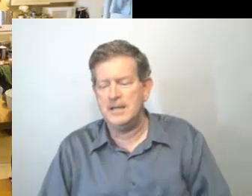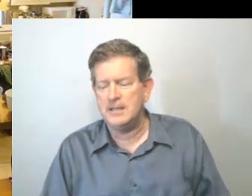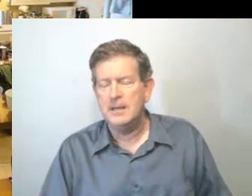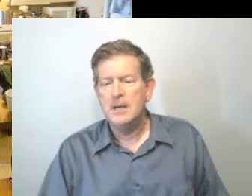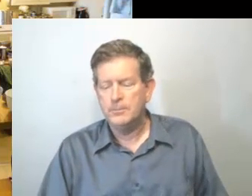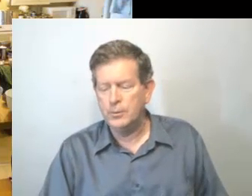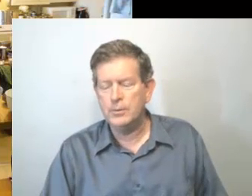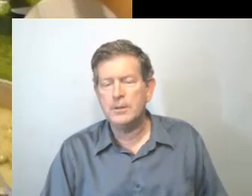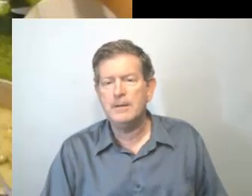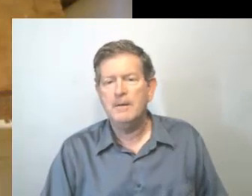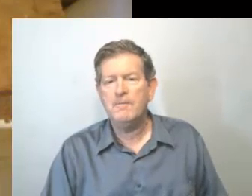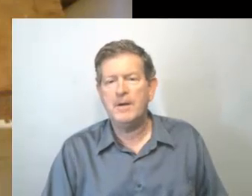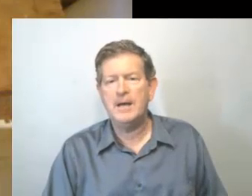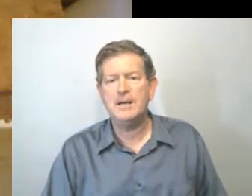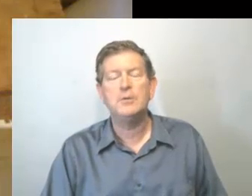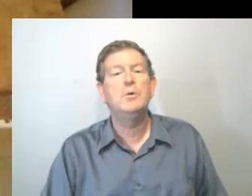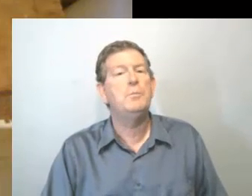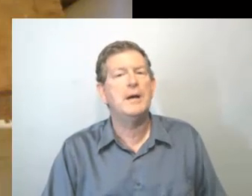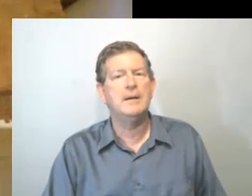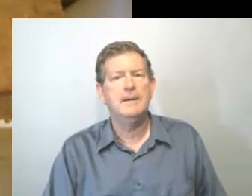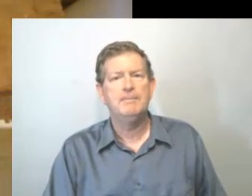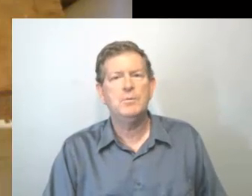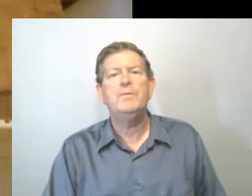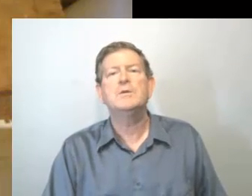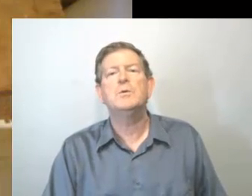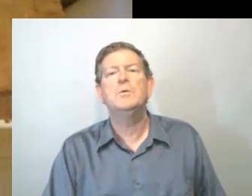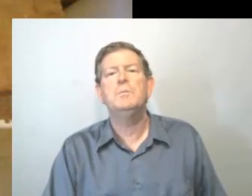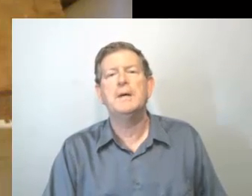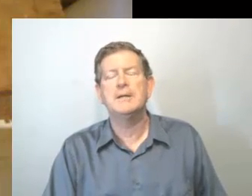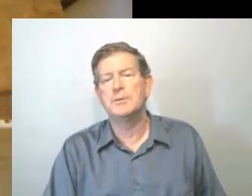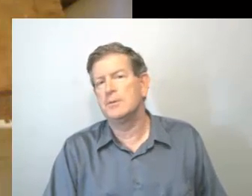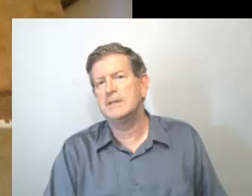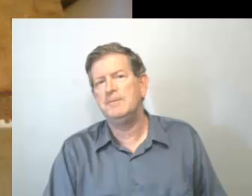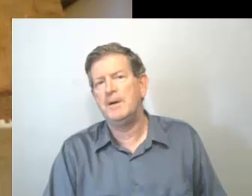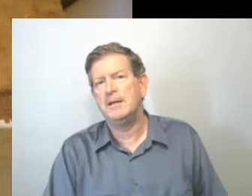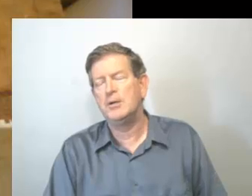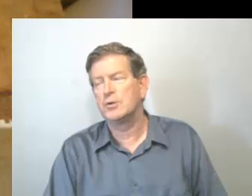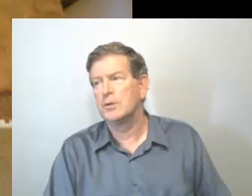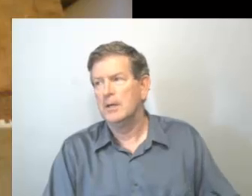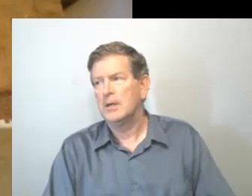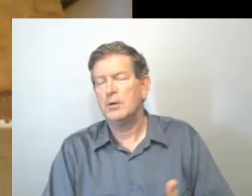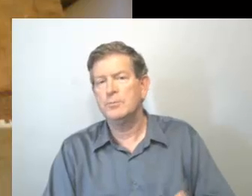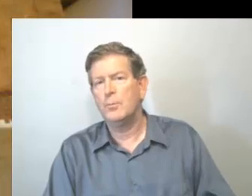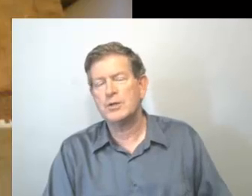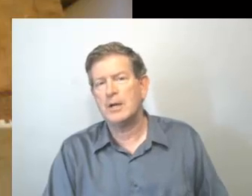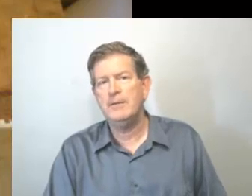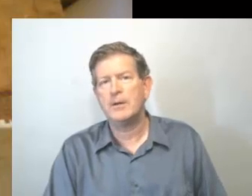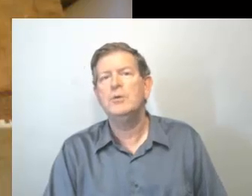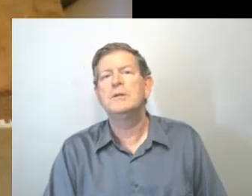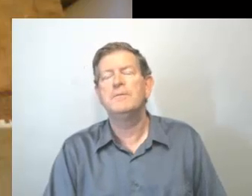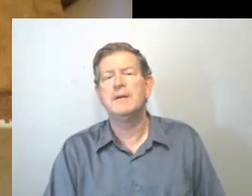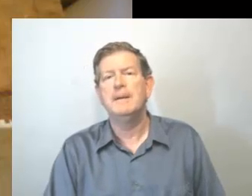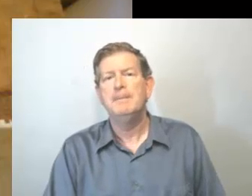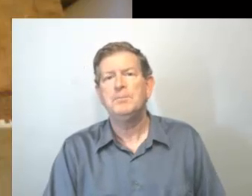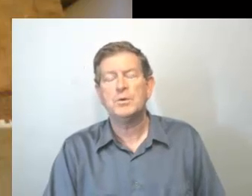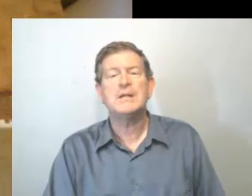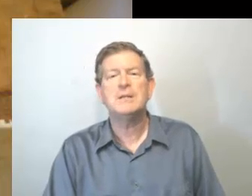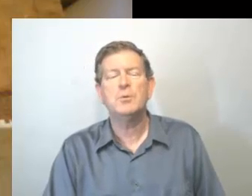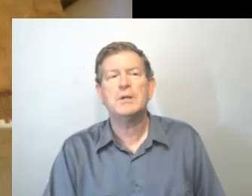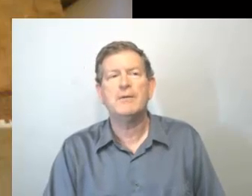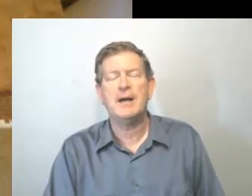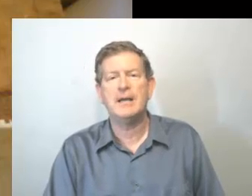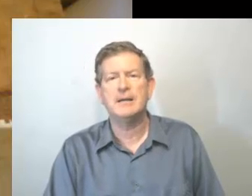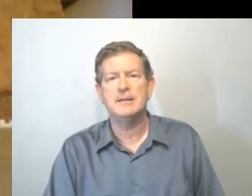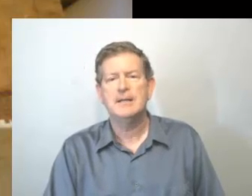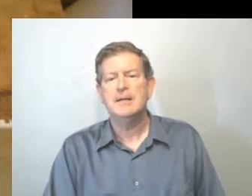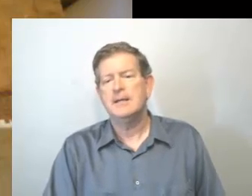la farine pour faire du pain. Nous faisons du pain de cette farine que moi j'arrive à cultiver. Donc ça, c'est